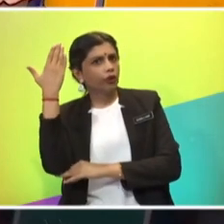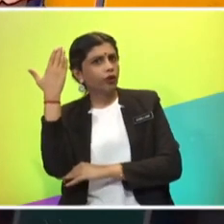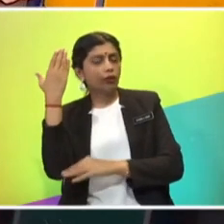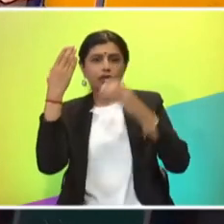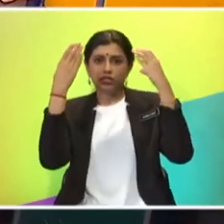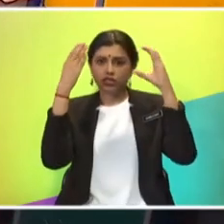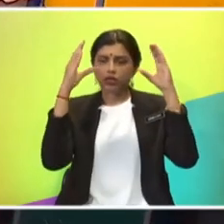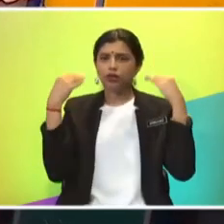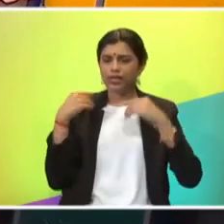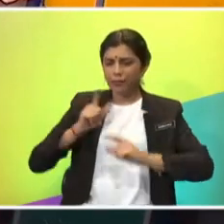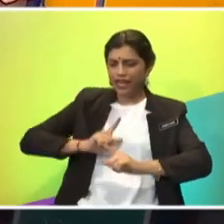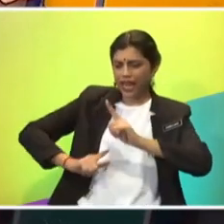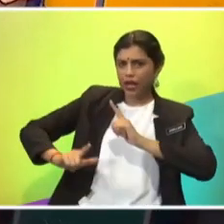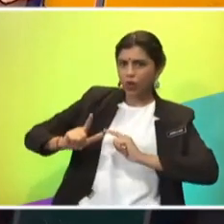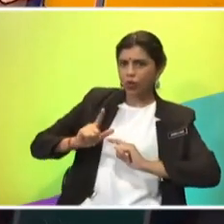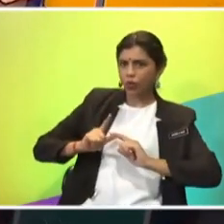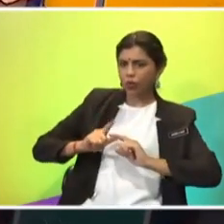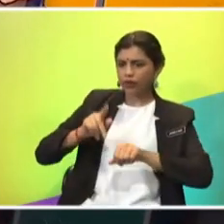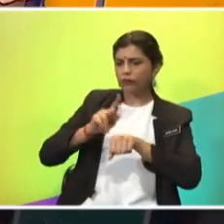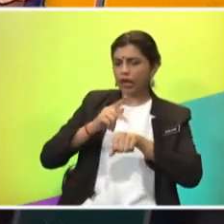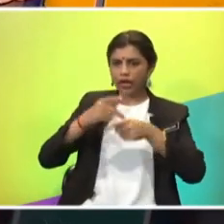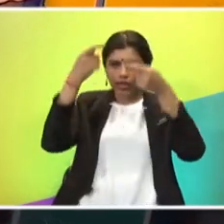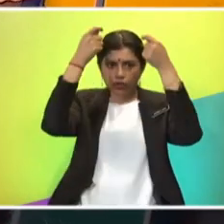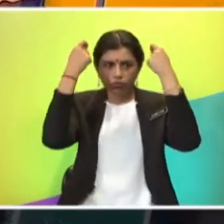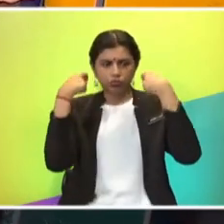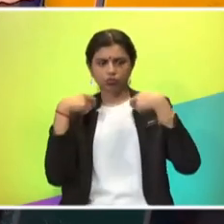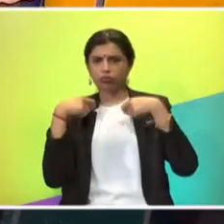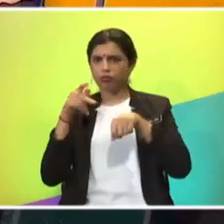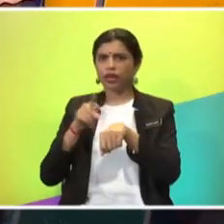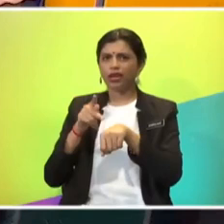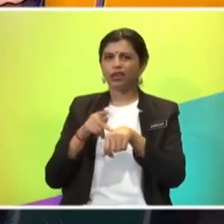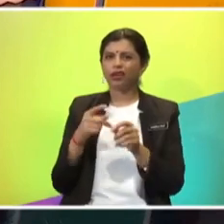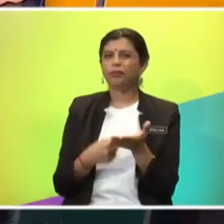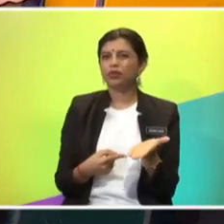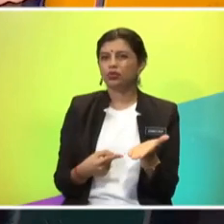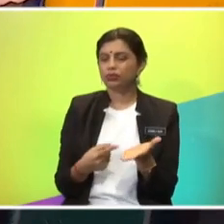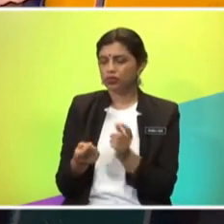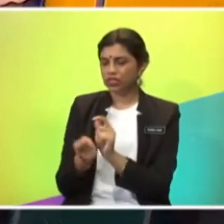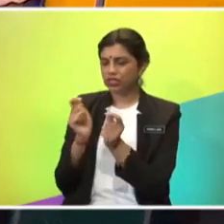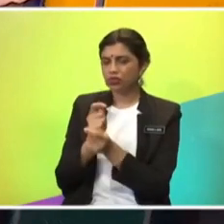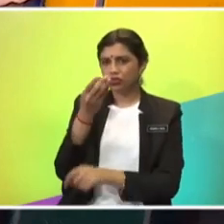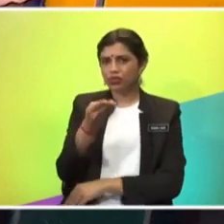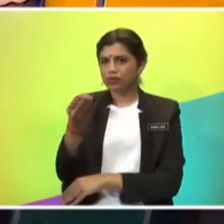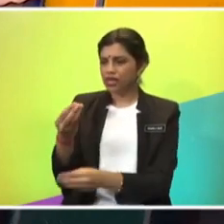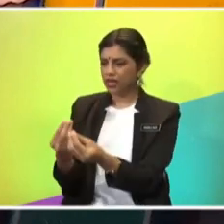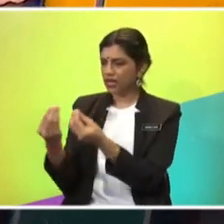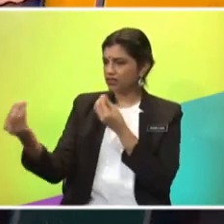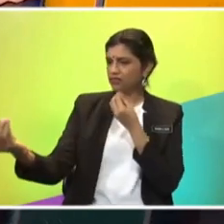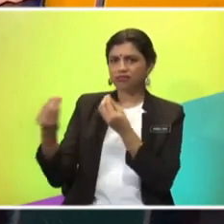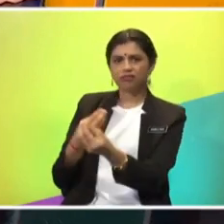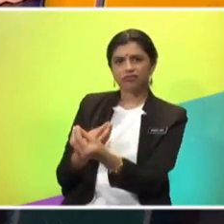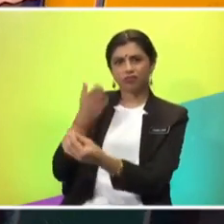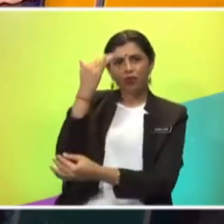mana sistem butter, proses sistem butter. Sebenarnya apa kaitan cikgu sistem butter tadi yang cikgu lakukan